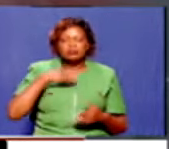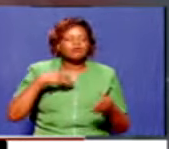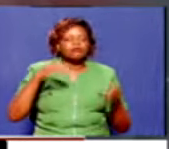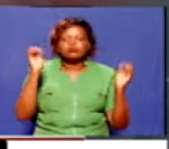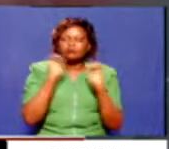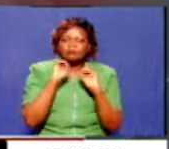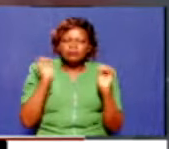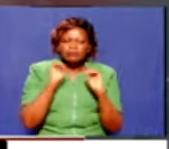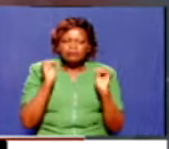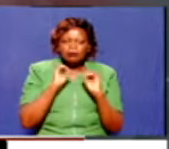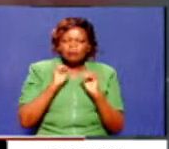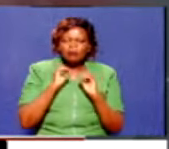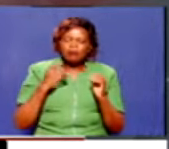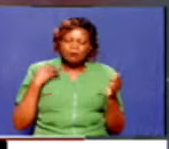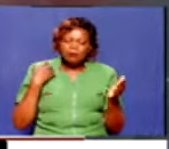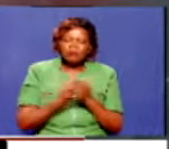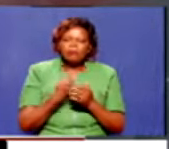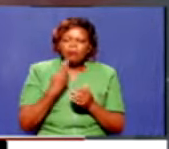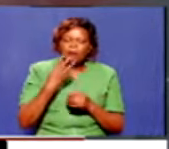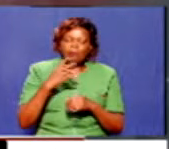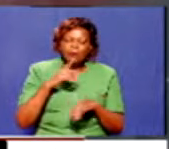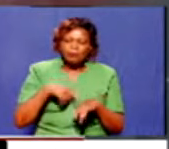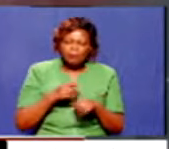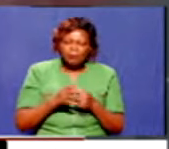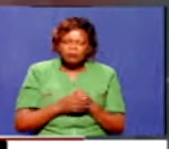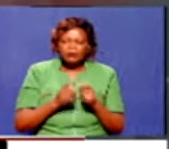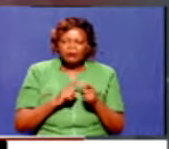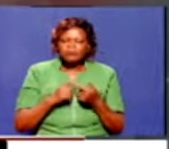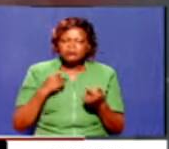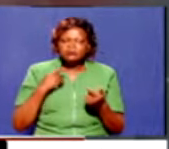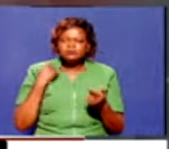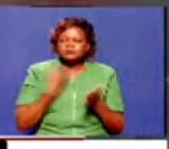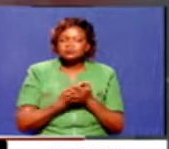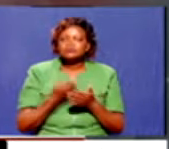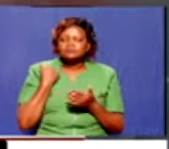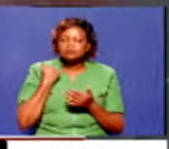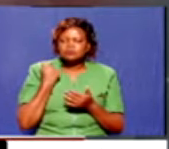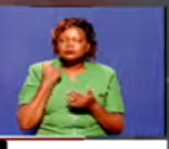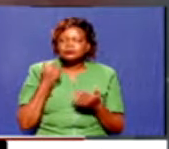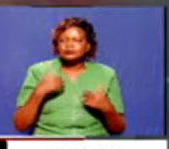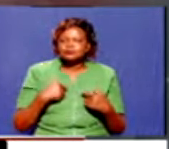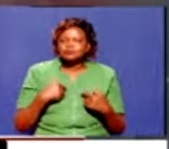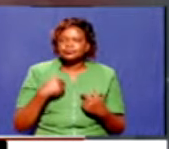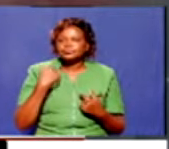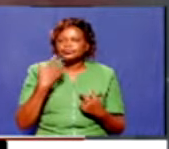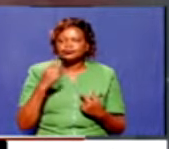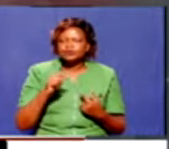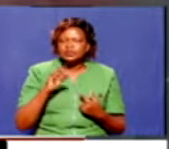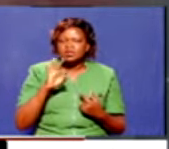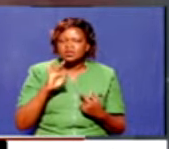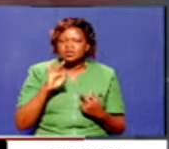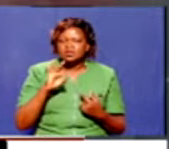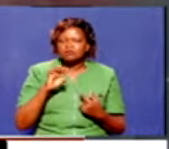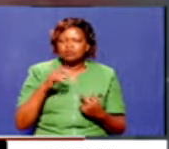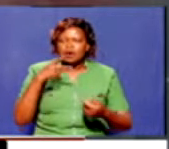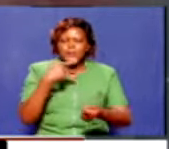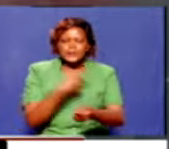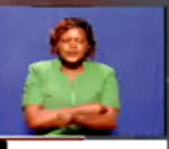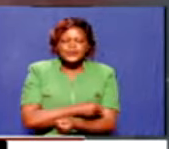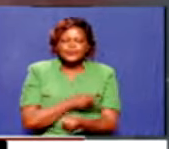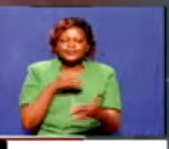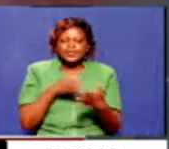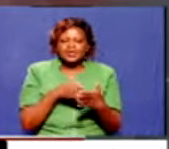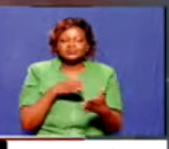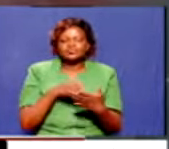vilivyonakiliwa katika muda wa saa 24 zilizopita, na kufikia jana dozi ya milioni 5.3 za chanjo dhidi ya ugonjwa huo